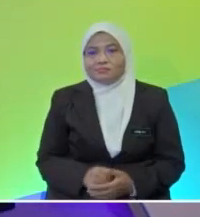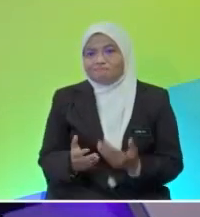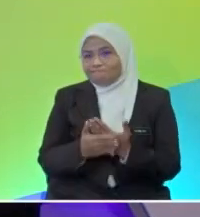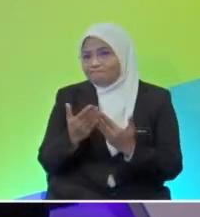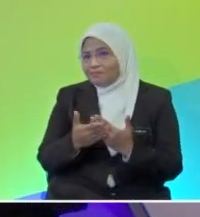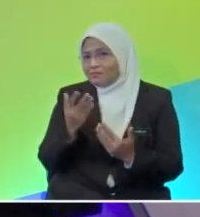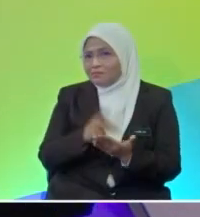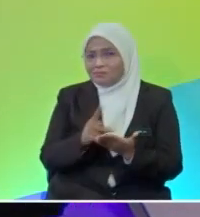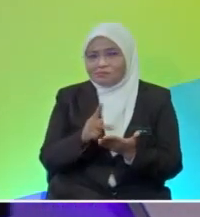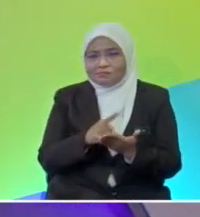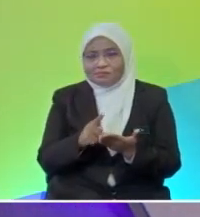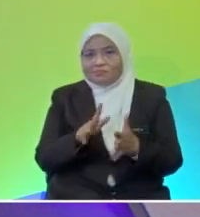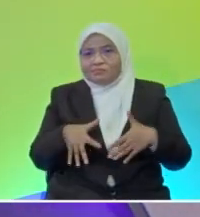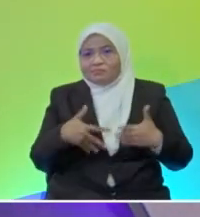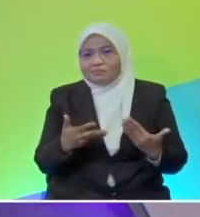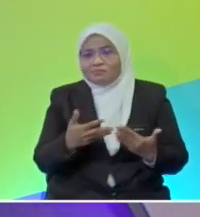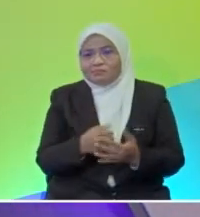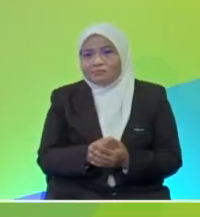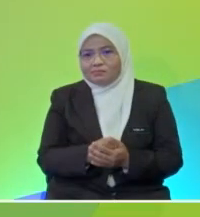kita ambil